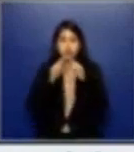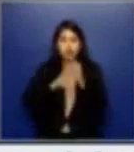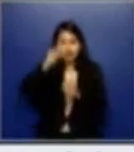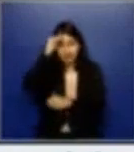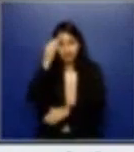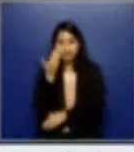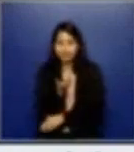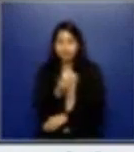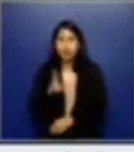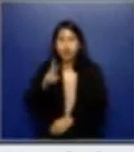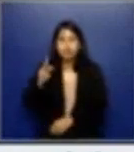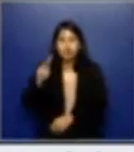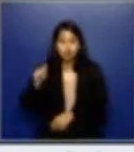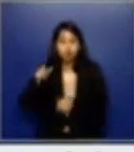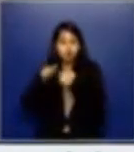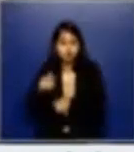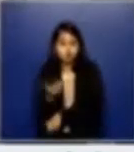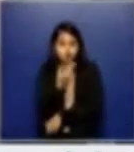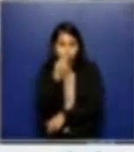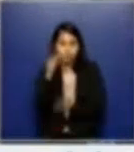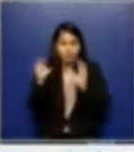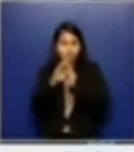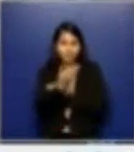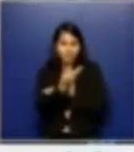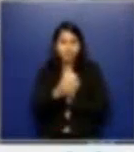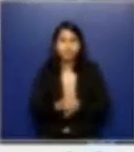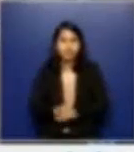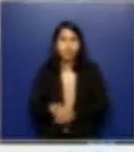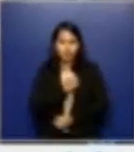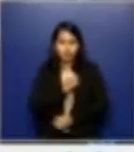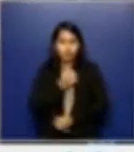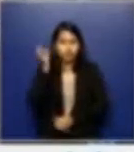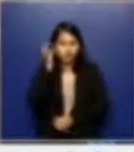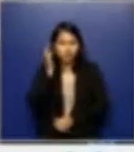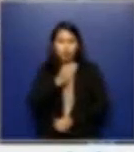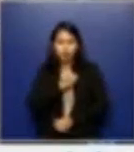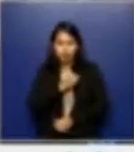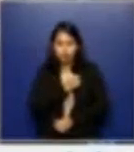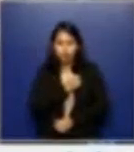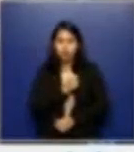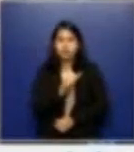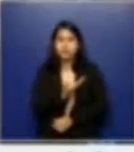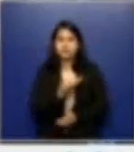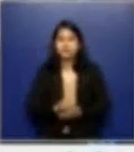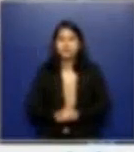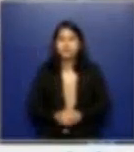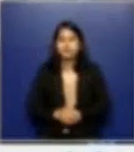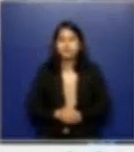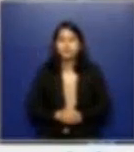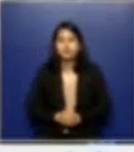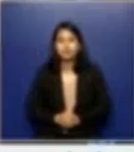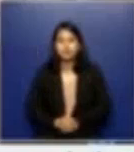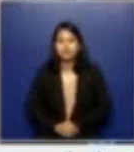การครับท่านรัฐมนตรีศึกษาอยู่ไหมครับดูสักภาพหนึ่งครับยาวนิดหนึ่งฮะทนฟังนิดหนึ่งฮะขอดูสไลด์ต่อไปครับ